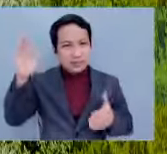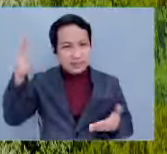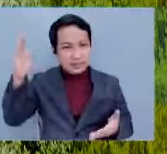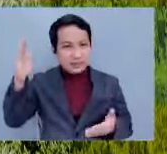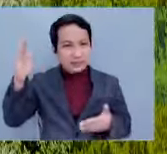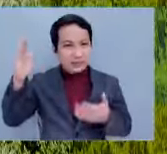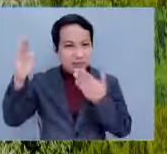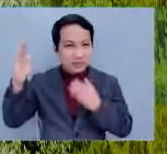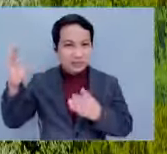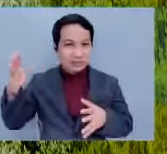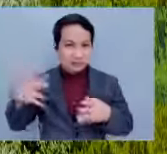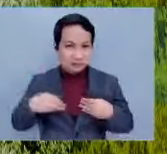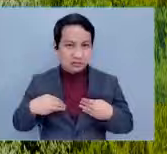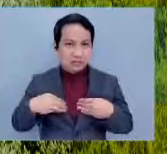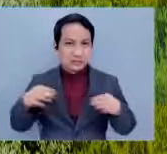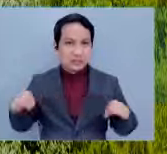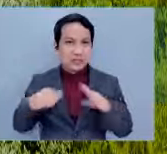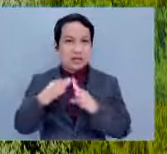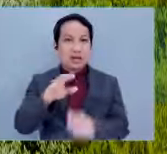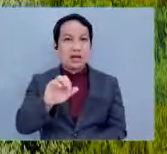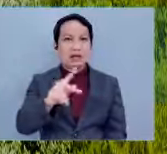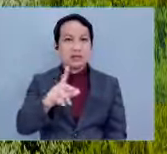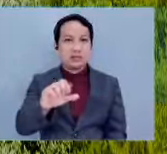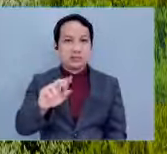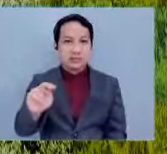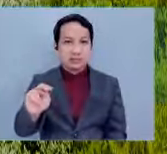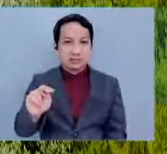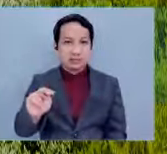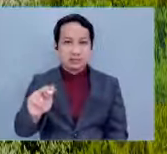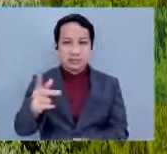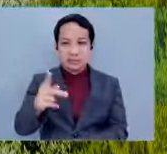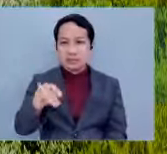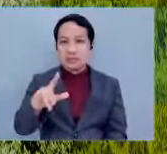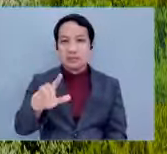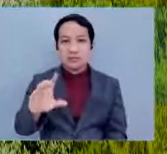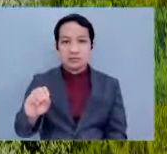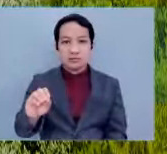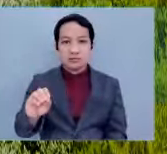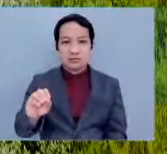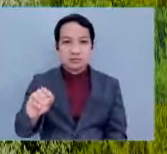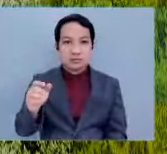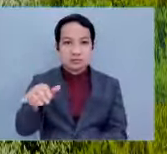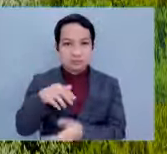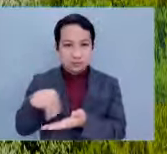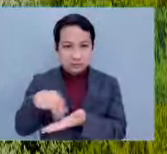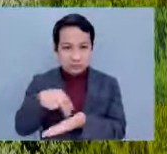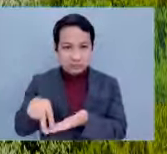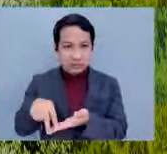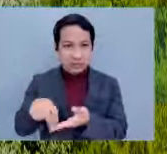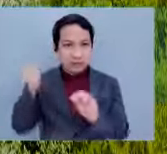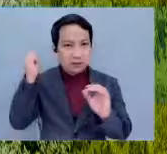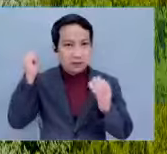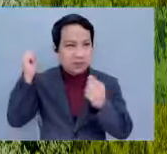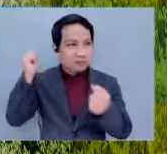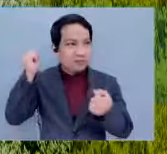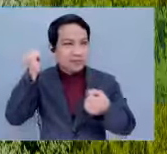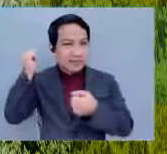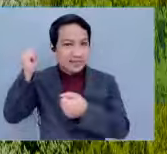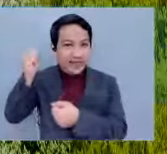Aklan, no, sa Kalibo. Kaya pag tinignan mo, pag ati-atihan, dance din siya. Actually, siya yung nauna sa mga festival na